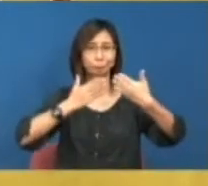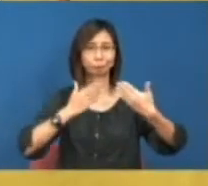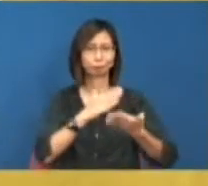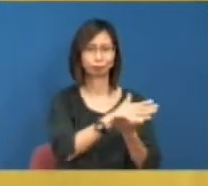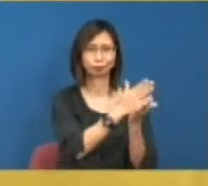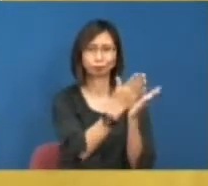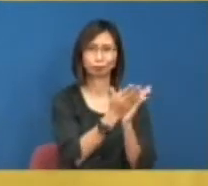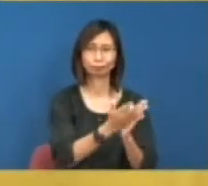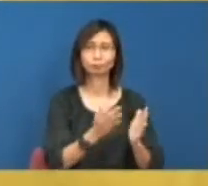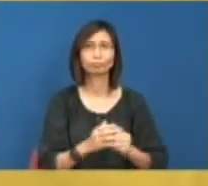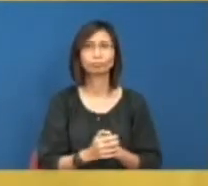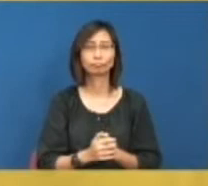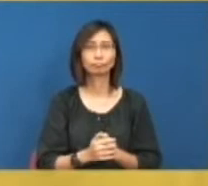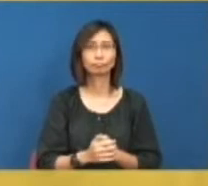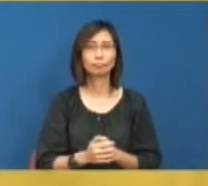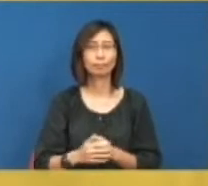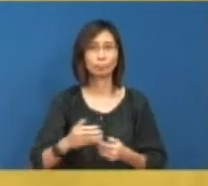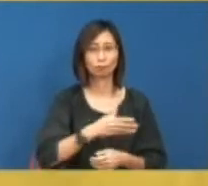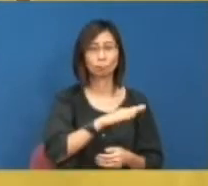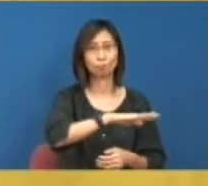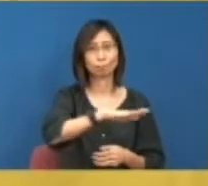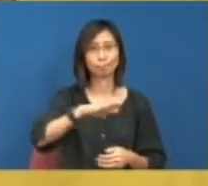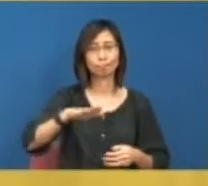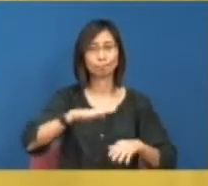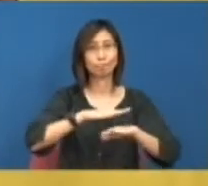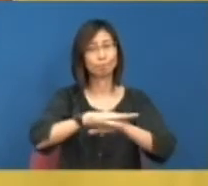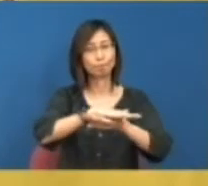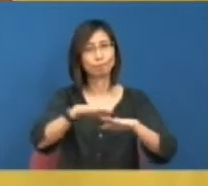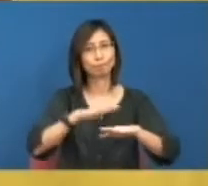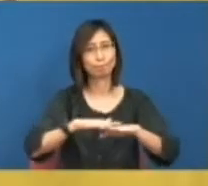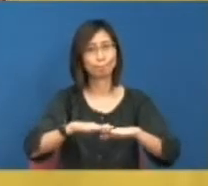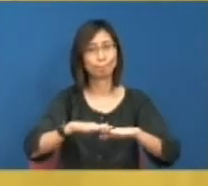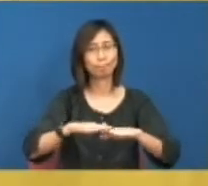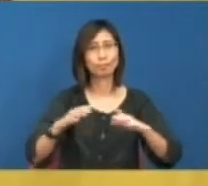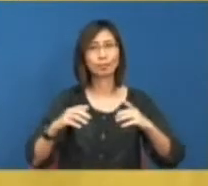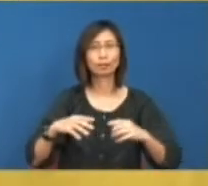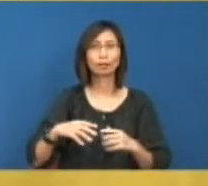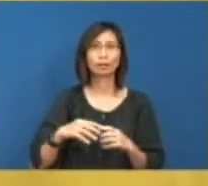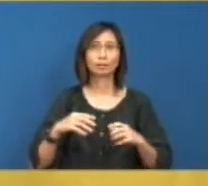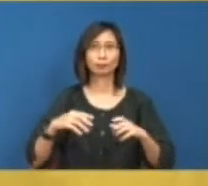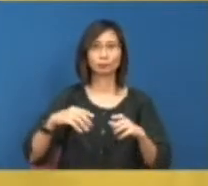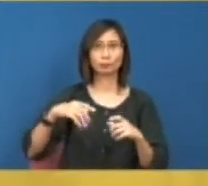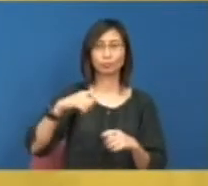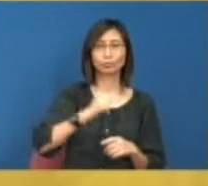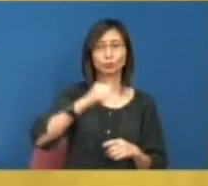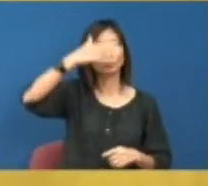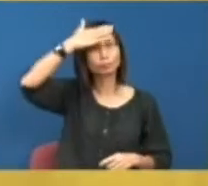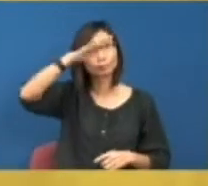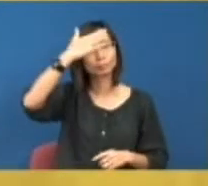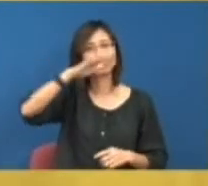個泛民主派嘅政治嘅分析，一定係要透徹咁去睇到呢個問題。即是話，第